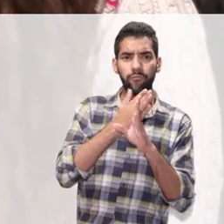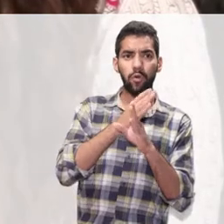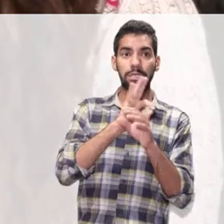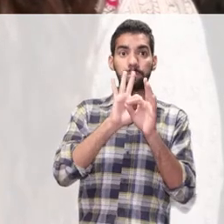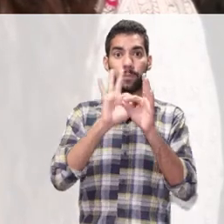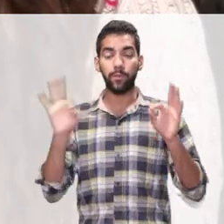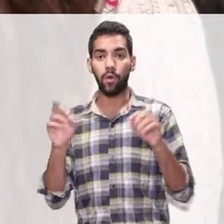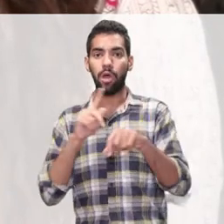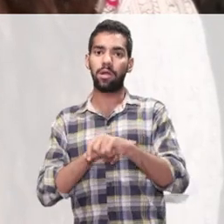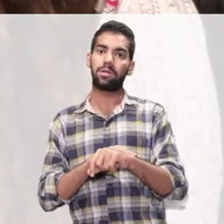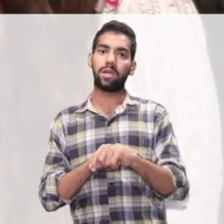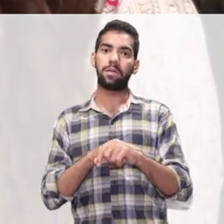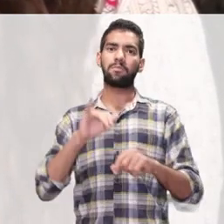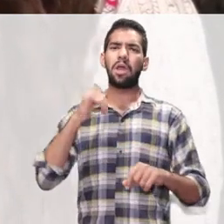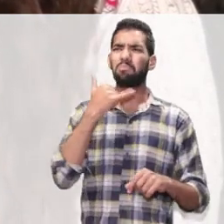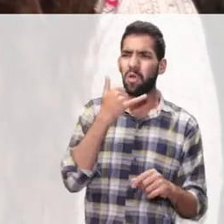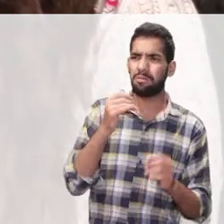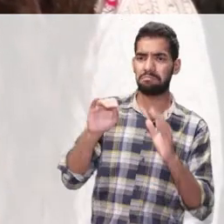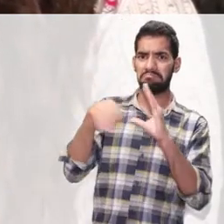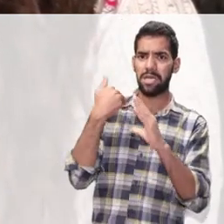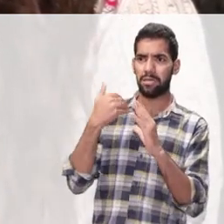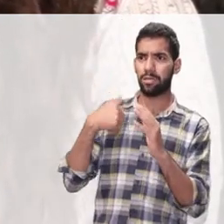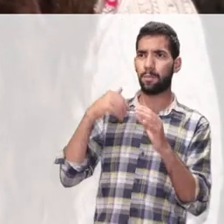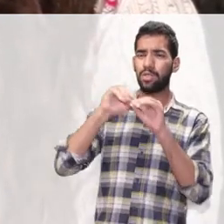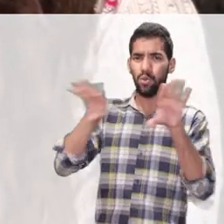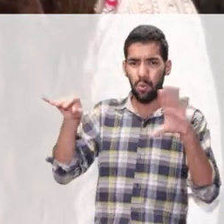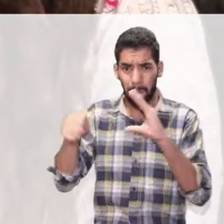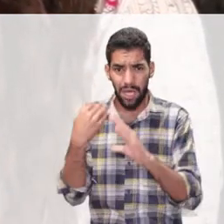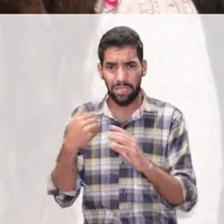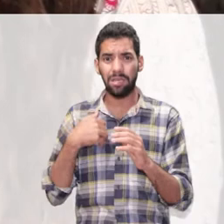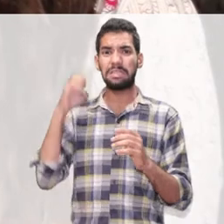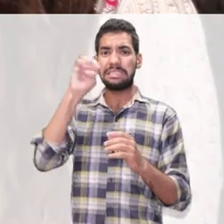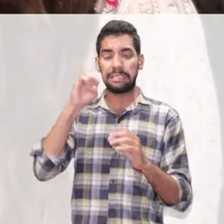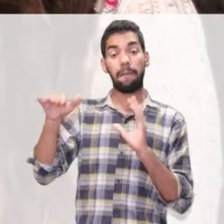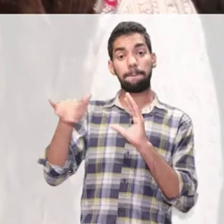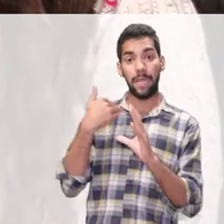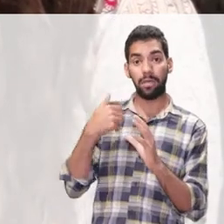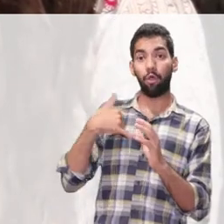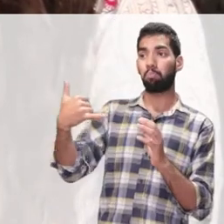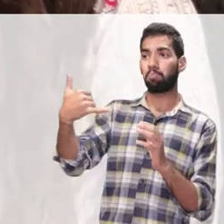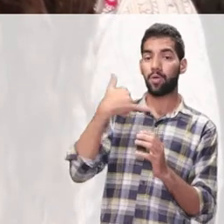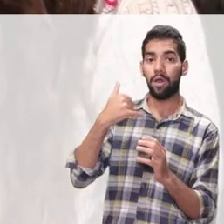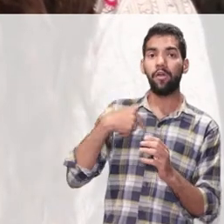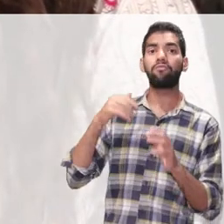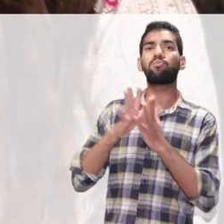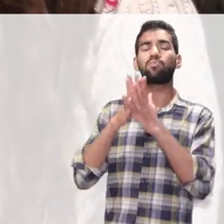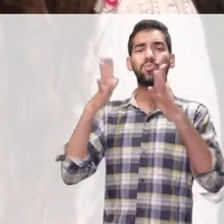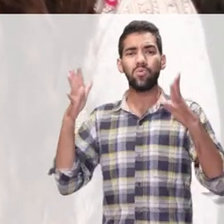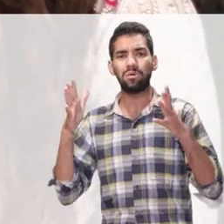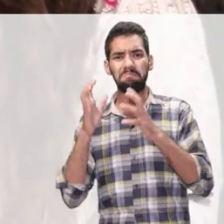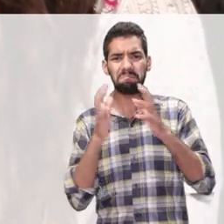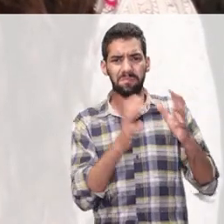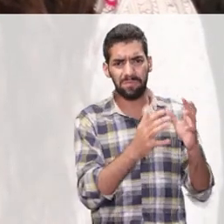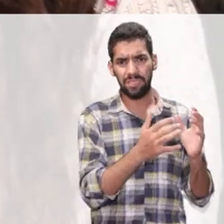में अगर होगा तो कभी व्हाट्सएप पर मैसेज आएगा कभी आप किस किसी सोशल मीडिया पर आएगा कभी आपके पास ईमेल आ जाएगी कभी कोई बंदा कॉल करने का गठन पर अरे